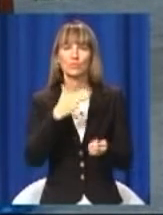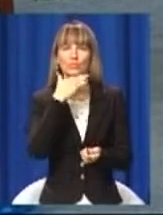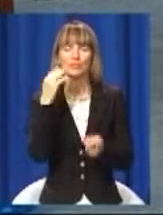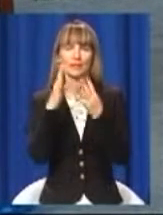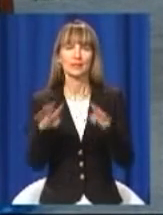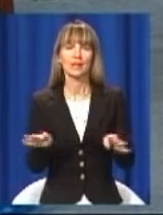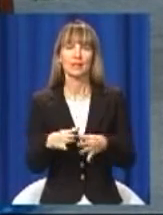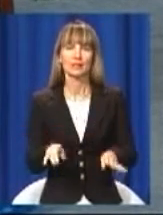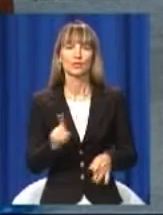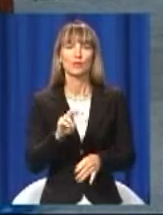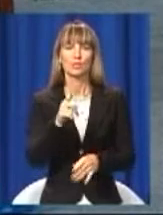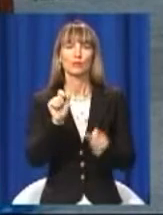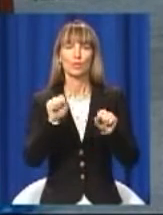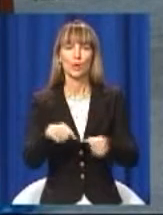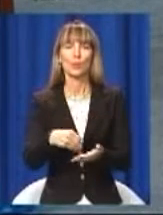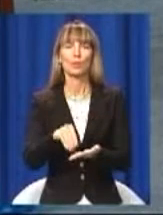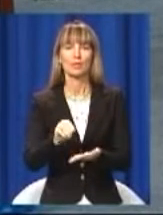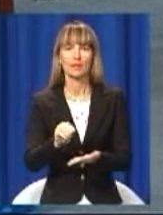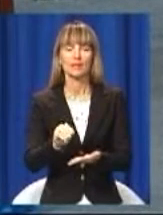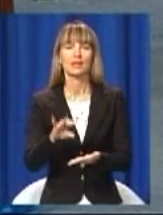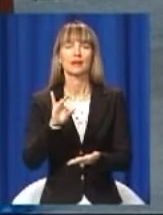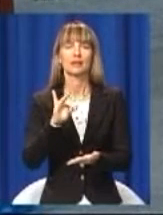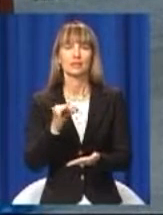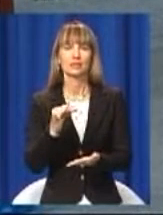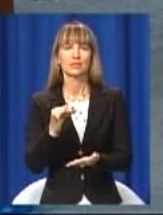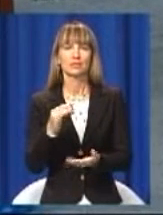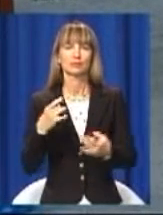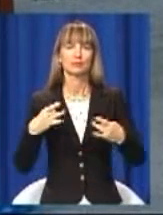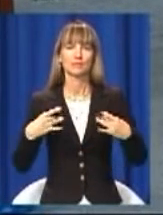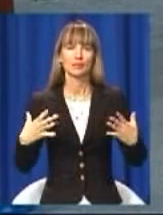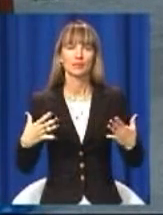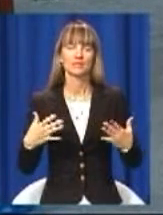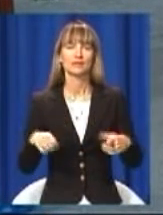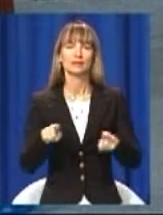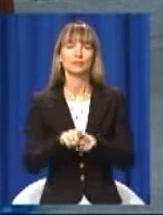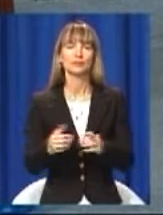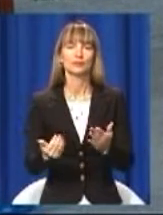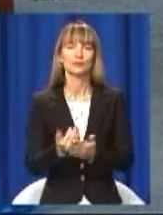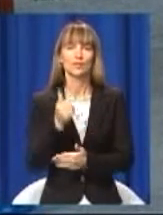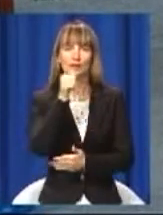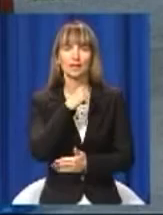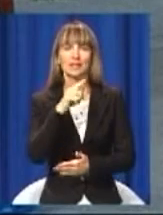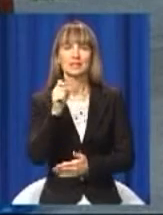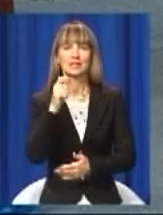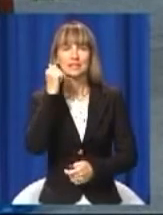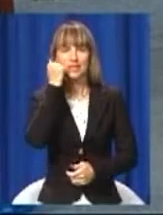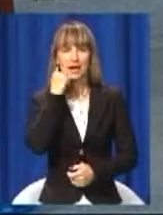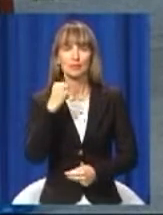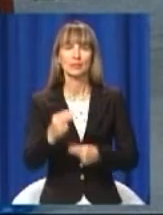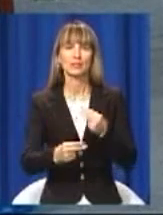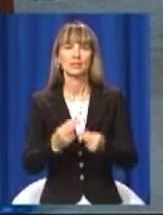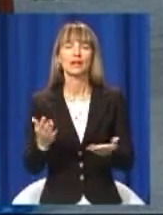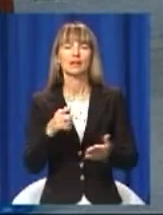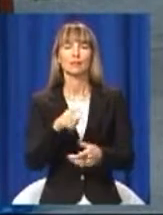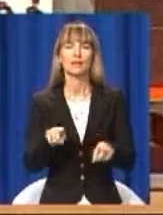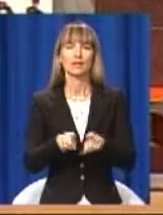ялинок, щоб вони могли купити їх та, власне, і відзначити дійсно такий Новий рік за старими традиціями. Як тобі